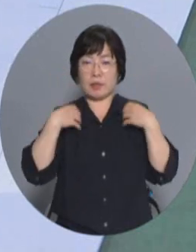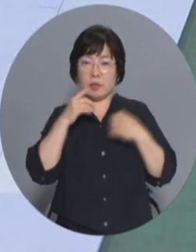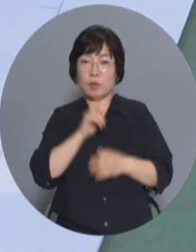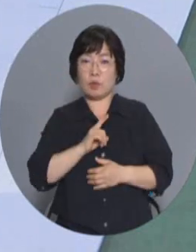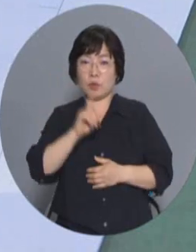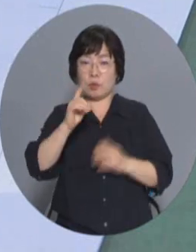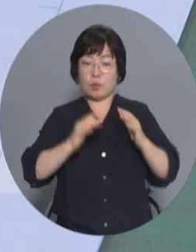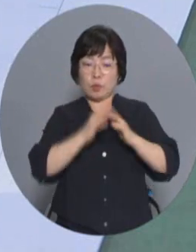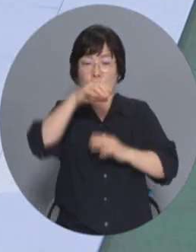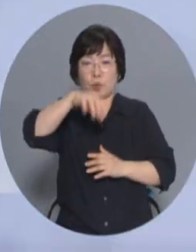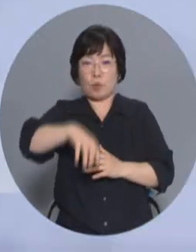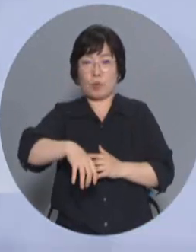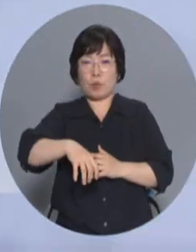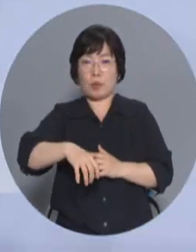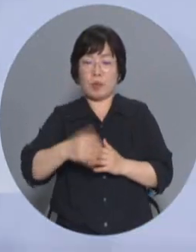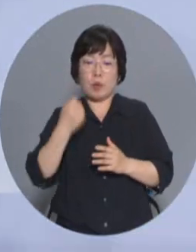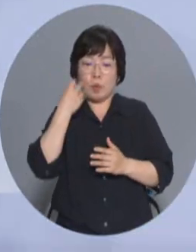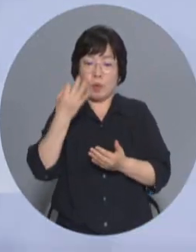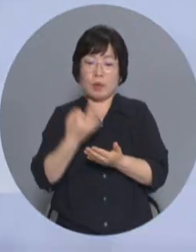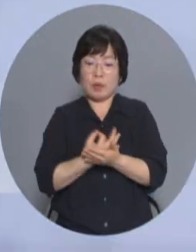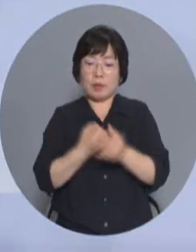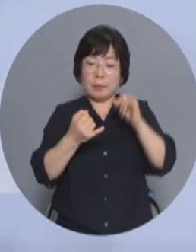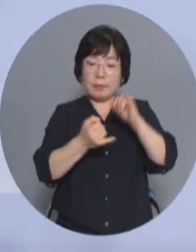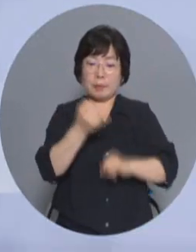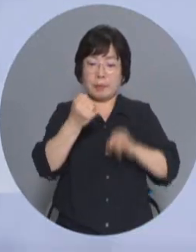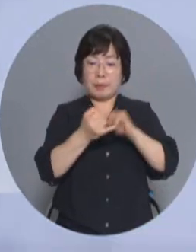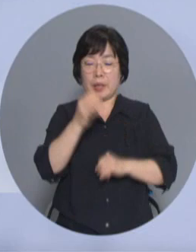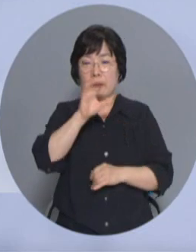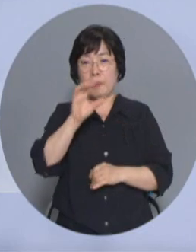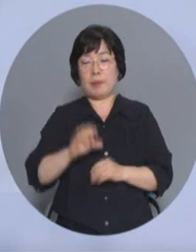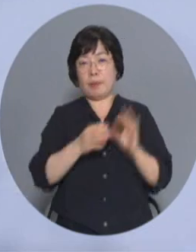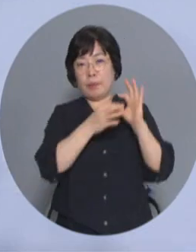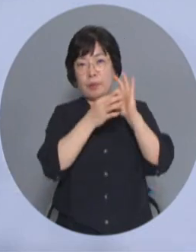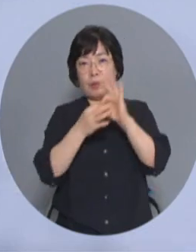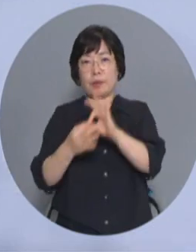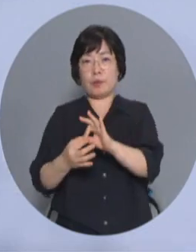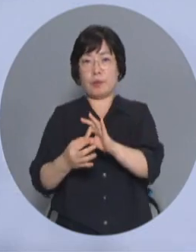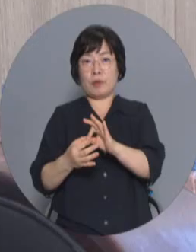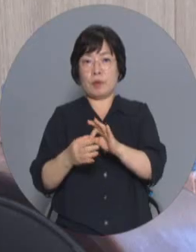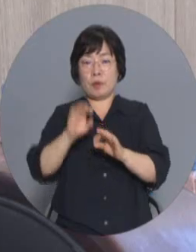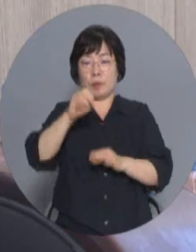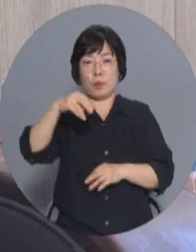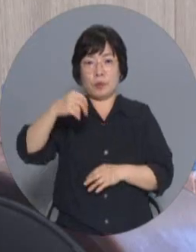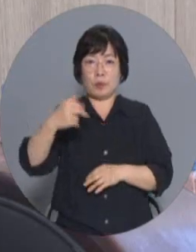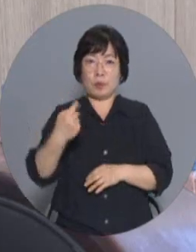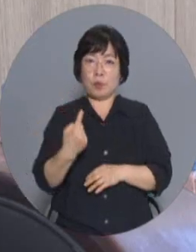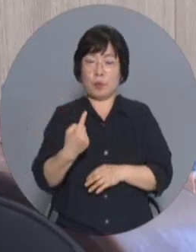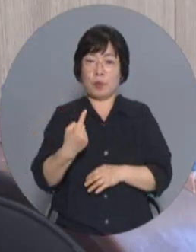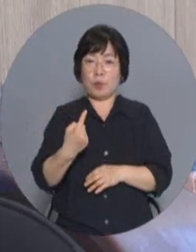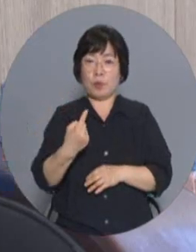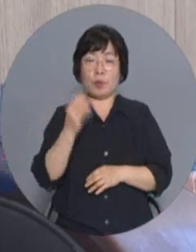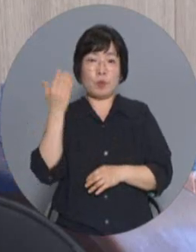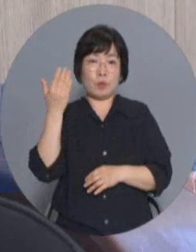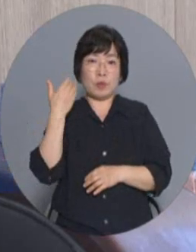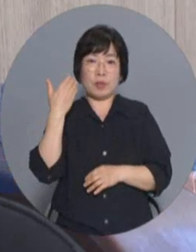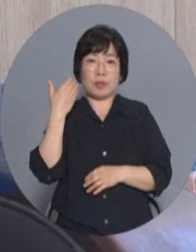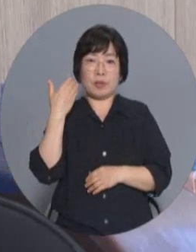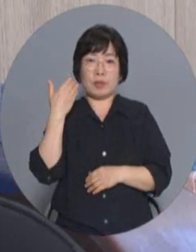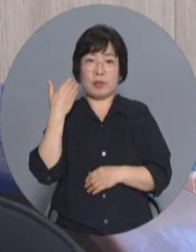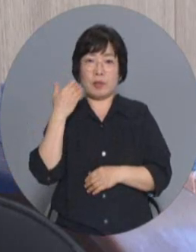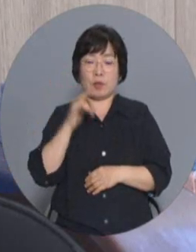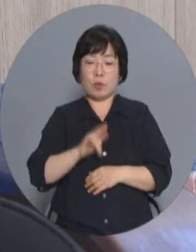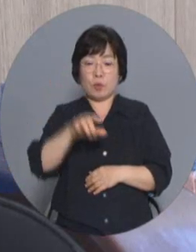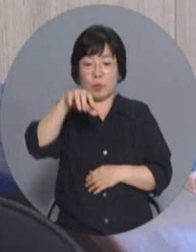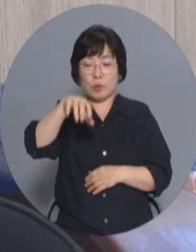발주한 공사 현장에서도 임금 체불이 반복적으로 일어나고 있습니다. 포스코가 최근에